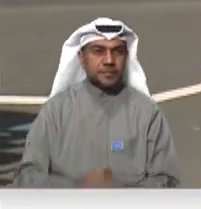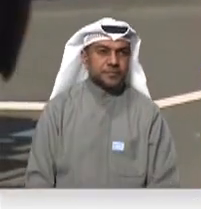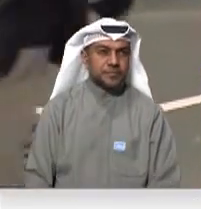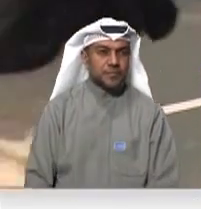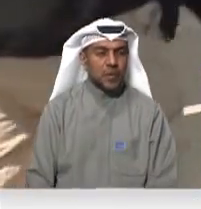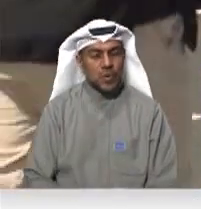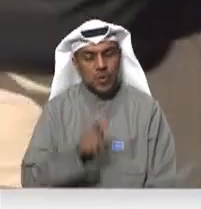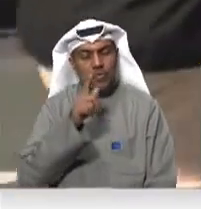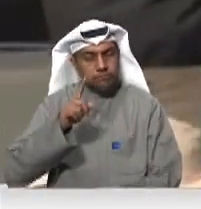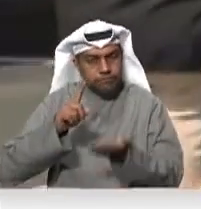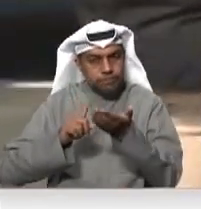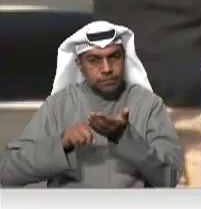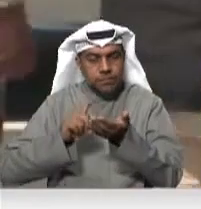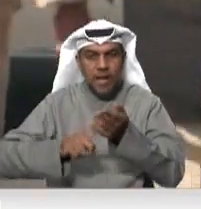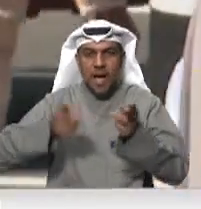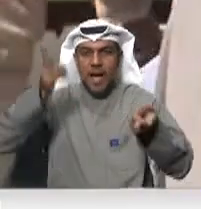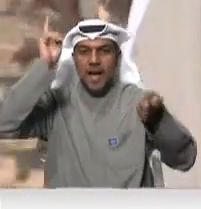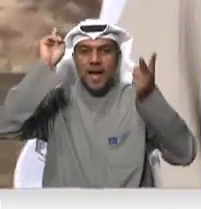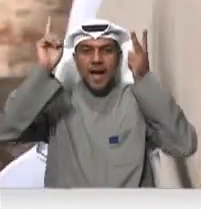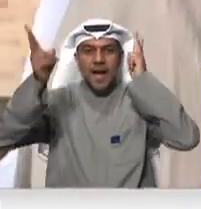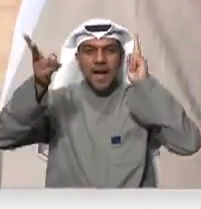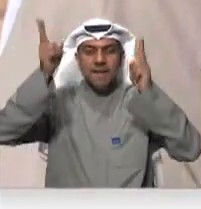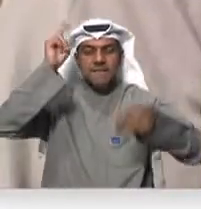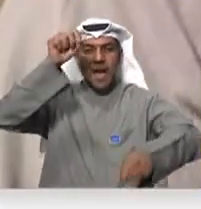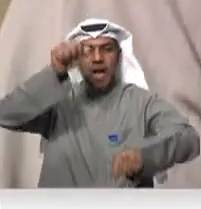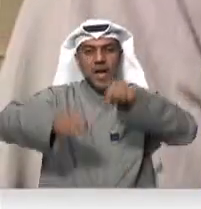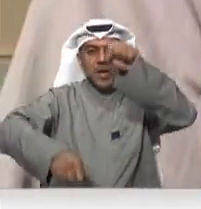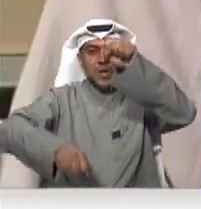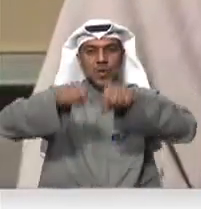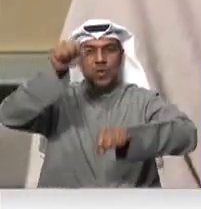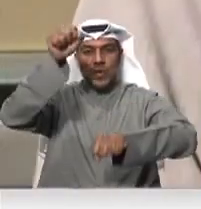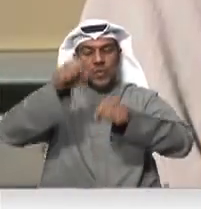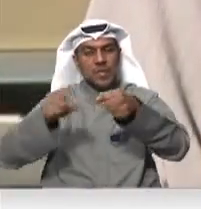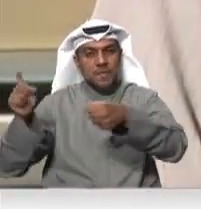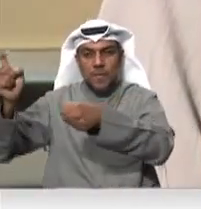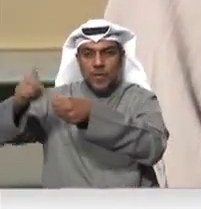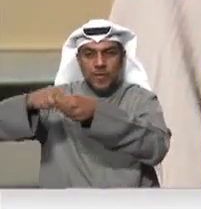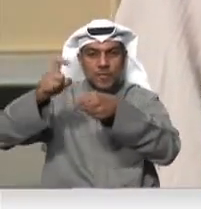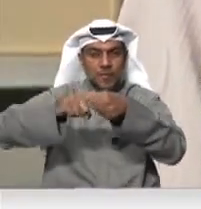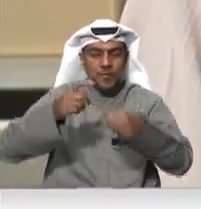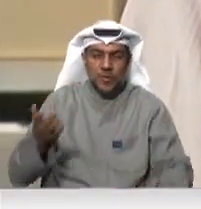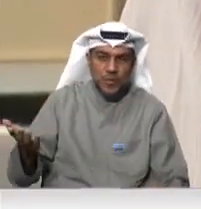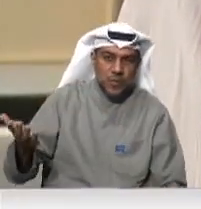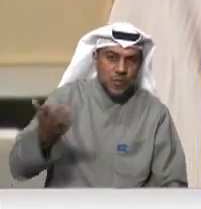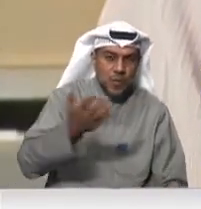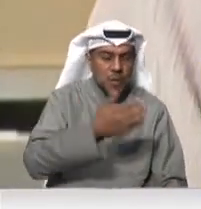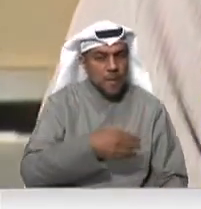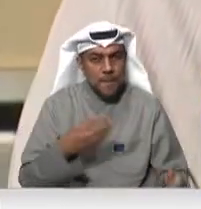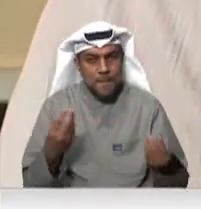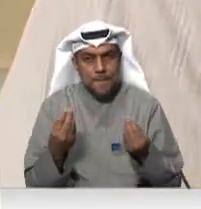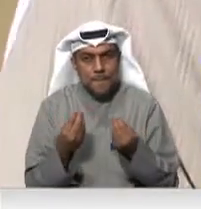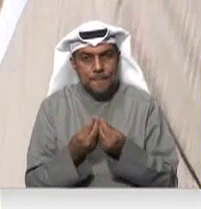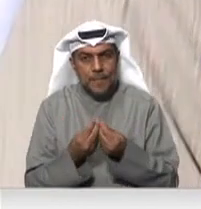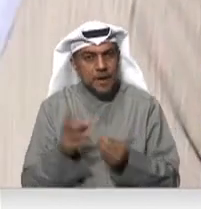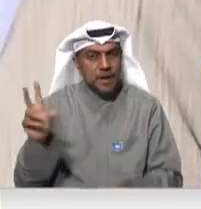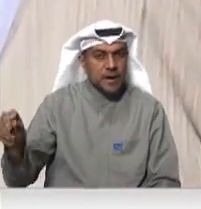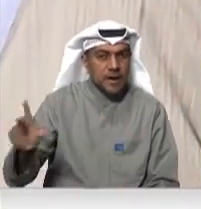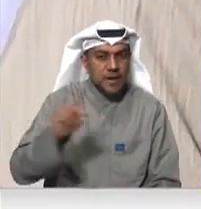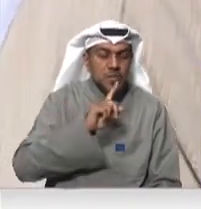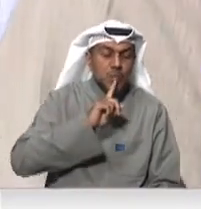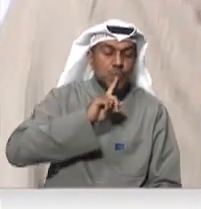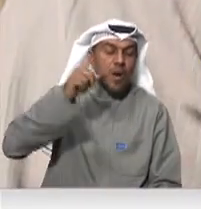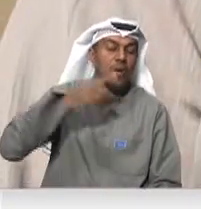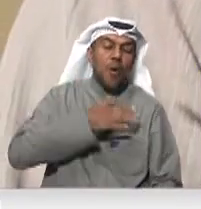أن الاحتفالات الوطنية لدولة الكويت والمشاركة فيها تعد بمثابة تجديد لقسم الانتماء لهذه